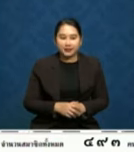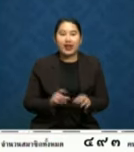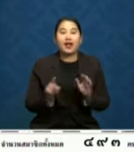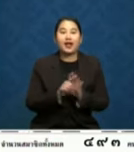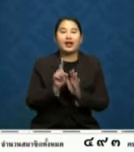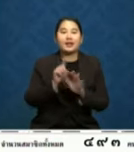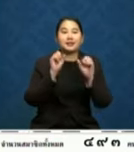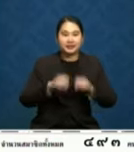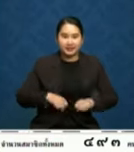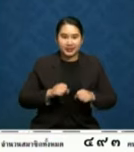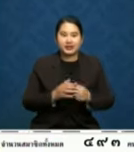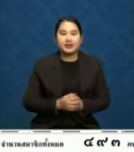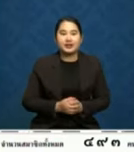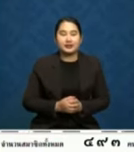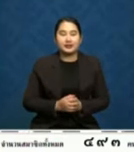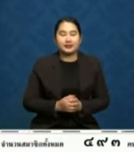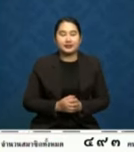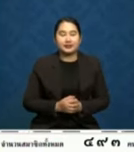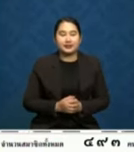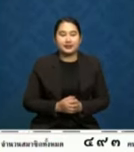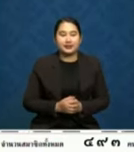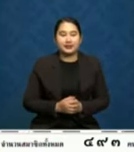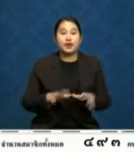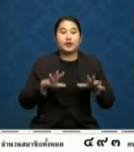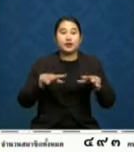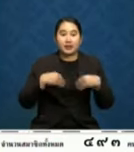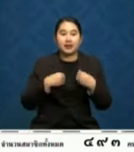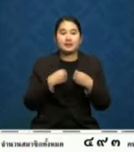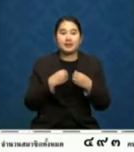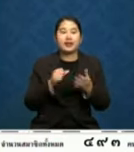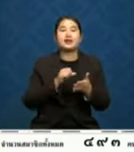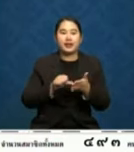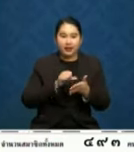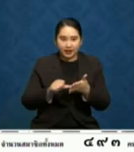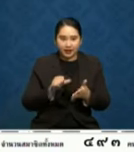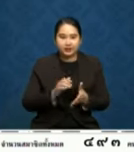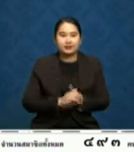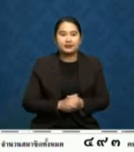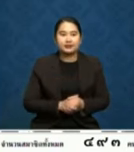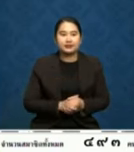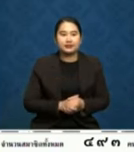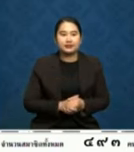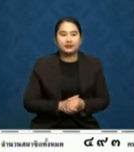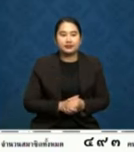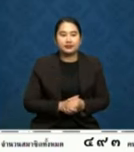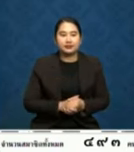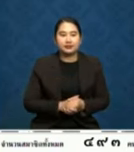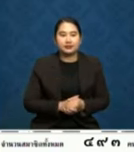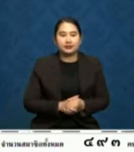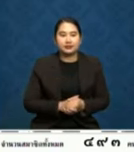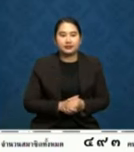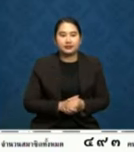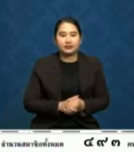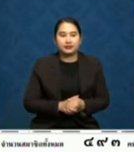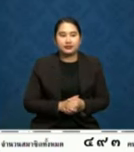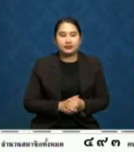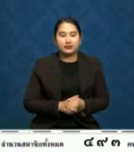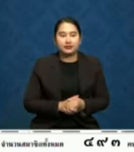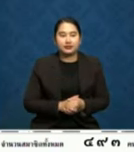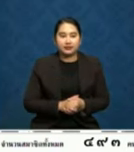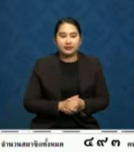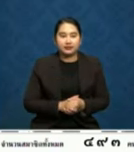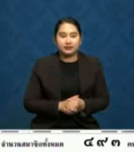แรกนะครับเอ่อเห็นด้วยกับการใก้ไกนะครับอพี่